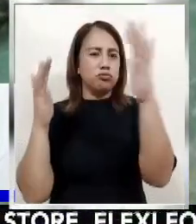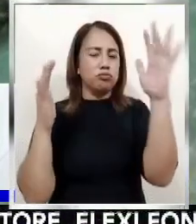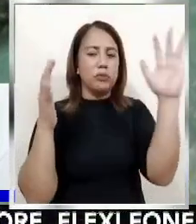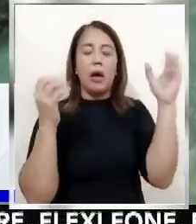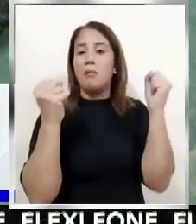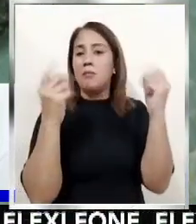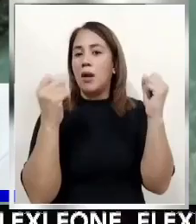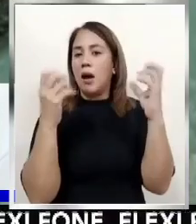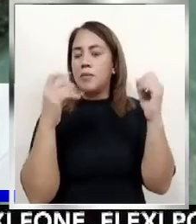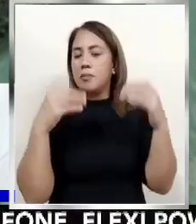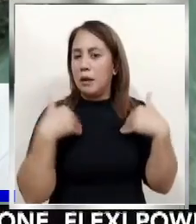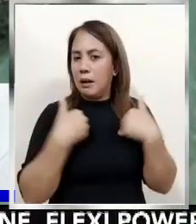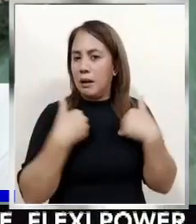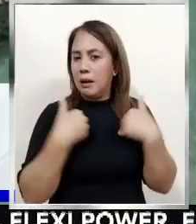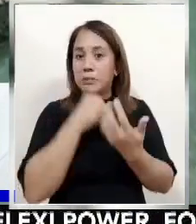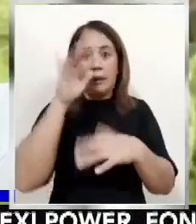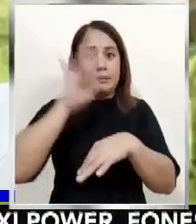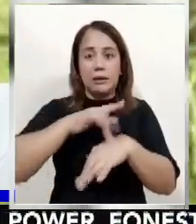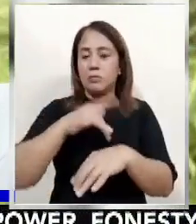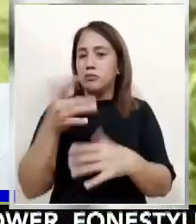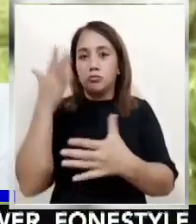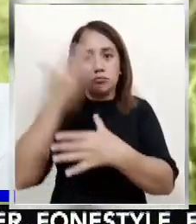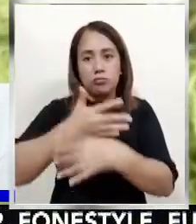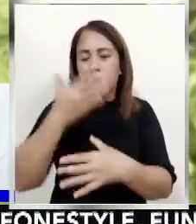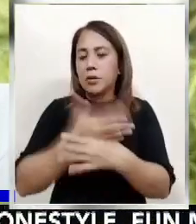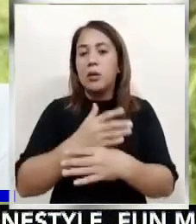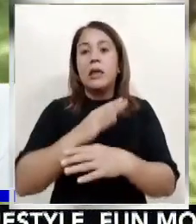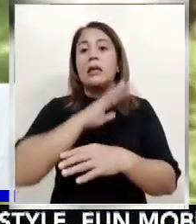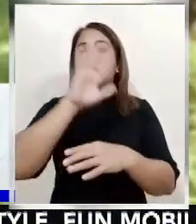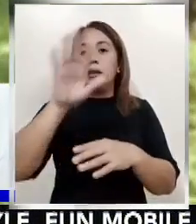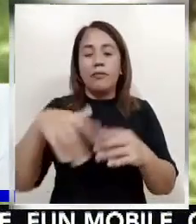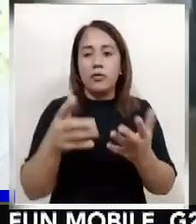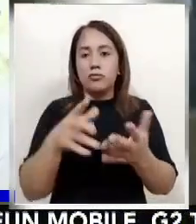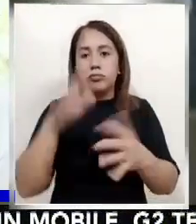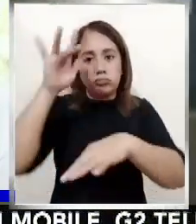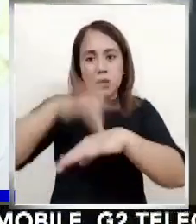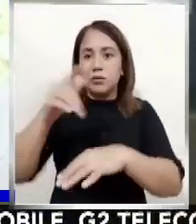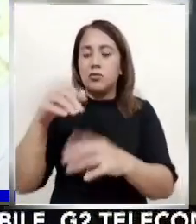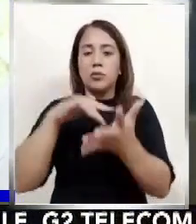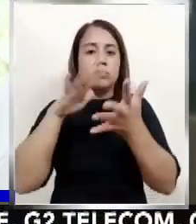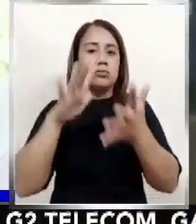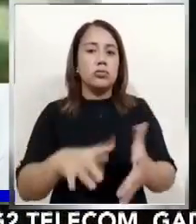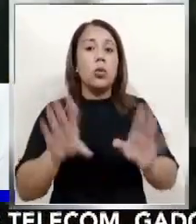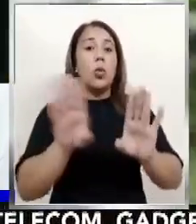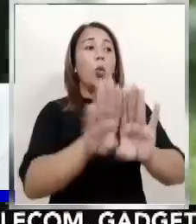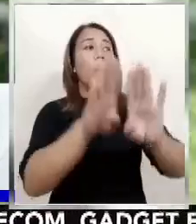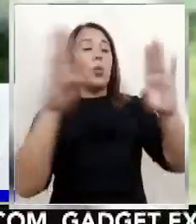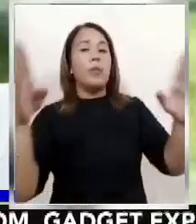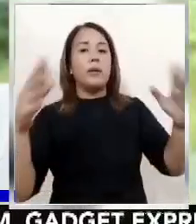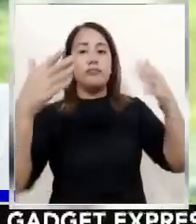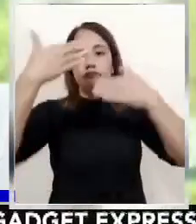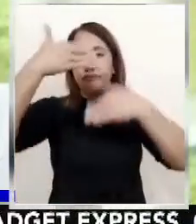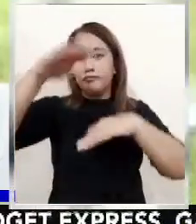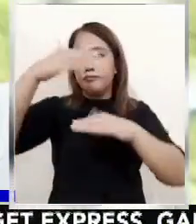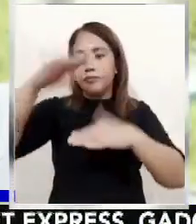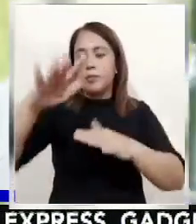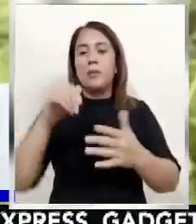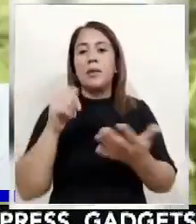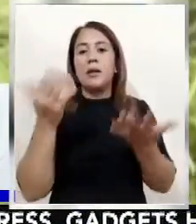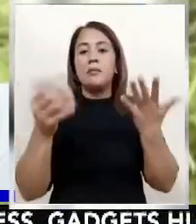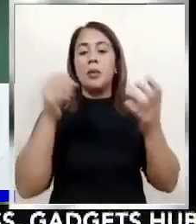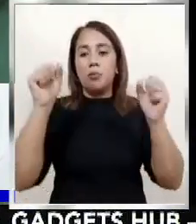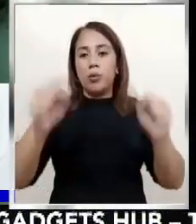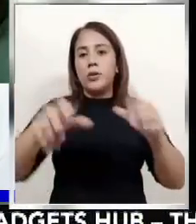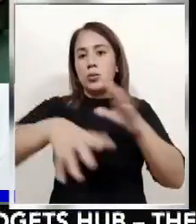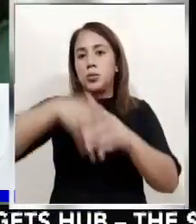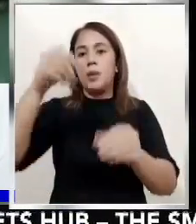namin siya ginalaw, hindi namin ginambalak at hindi namin siya pinagalaw sa mga estudyante. Binuksan namin yung bintana ng school overnight para pwede na siyang umalis at bumalik sa kanyang